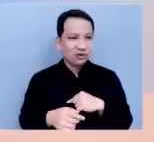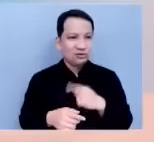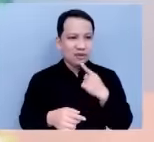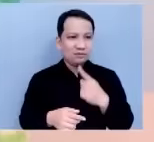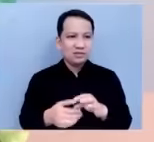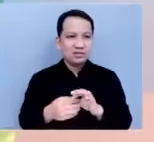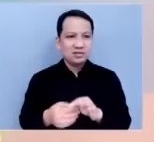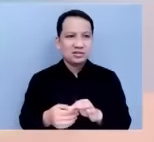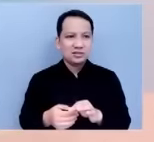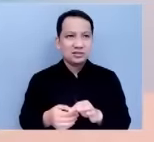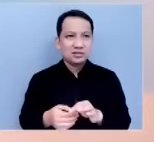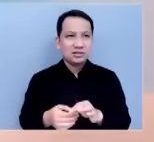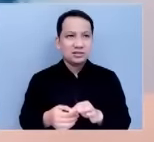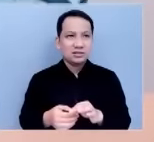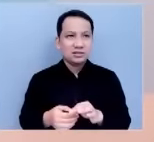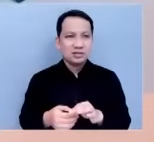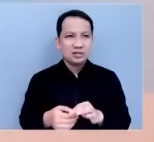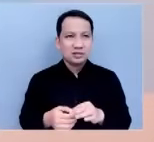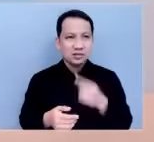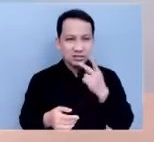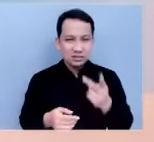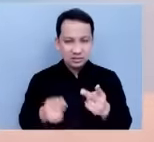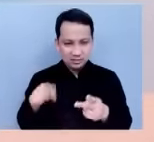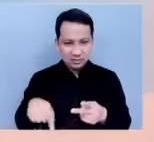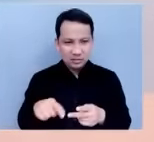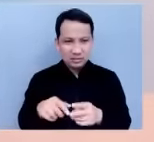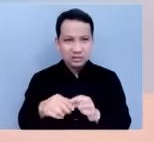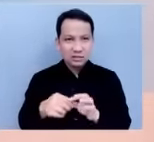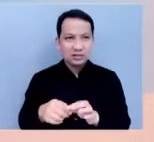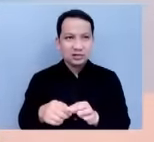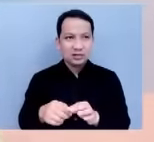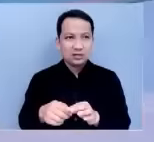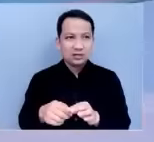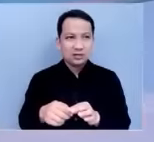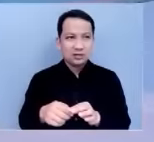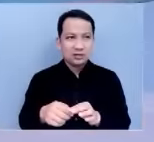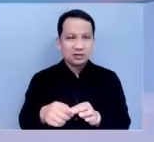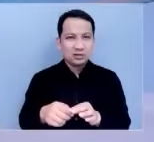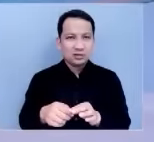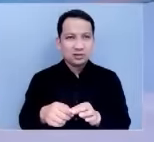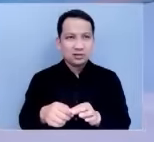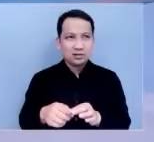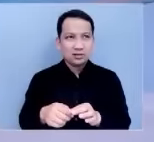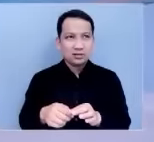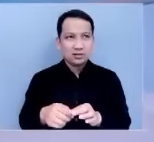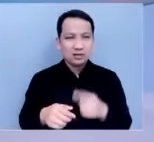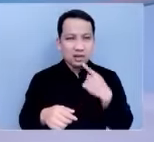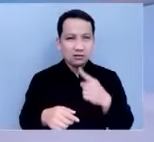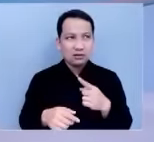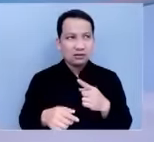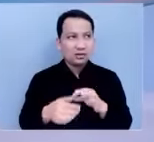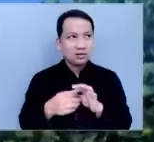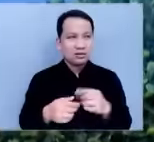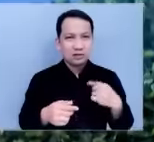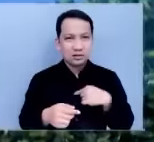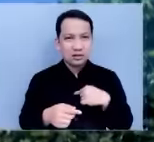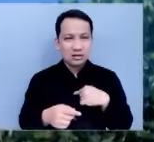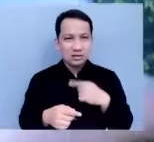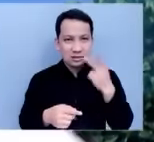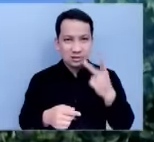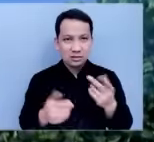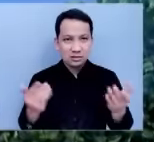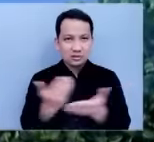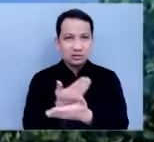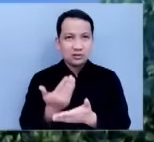mga inihanda ng legit Dabarkads at ng mga kapatid. Yun. Speaking of which, ano nga ba ang mga dapat nating abangan sa